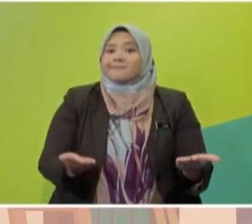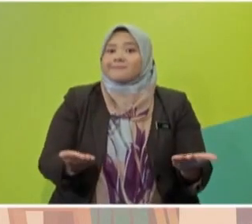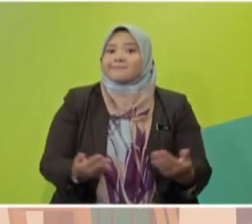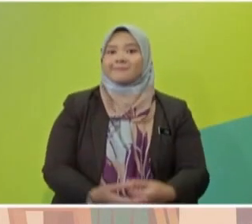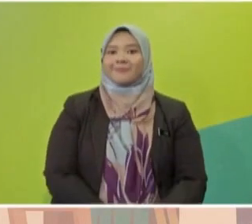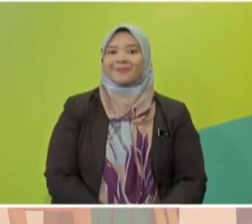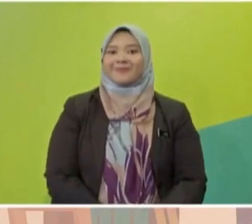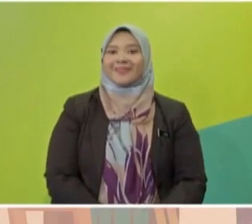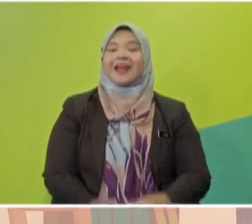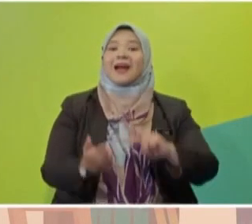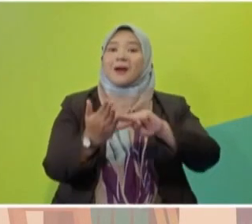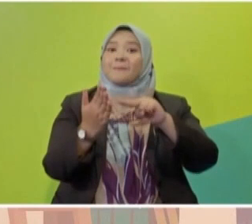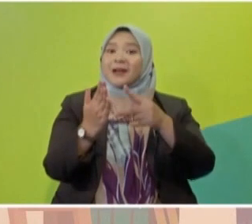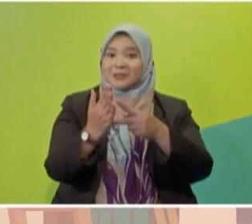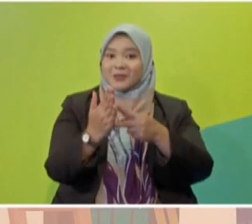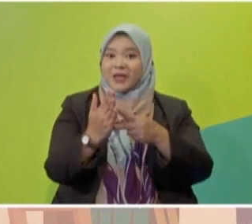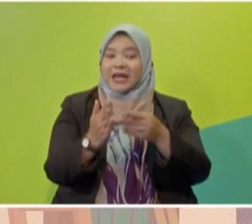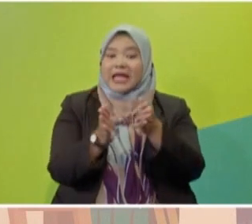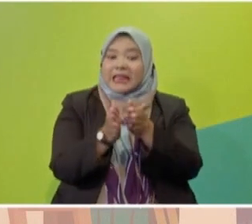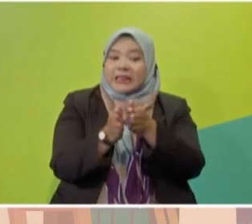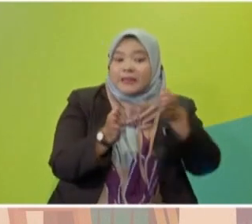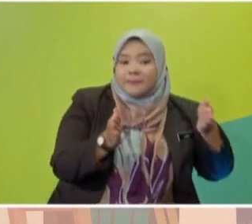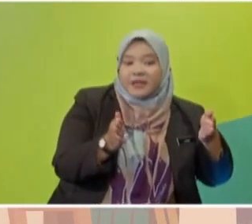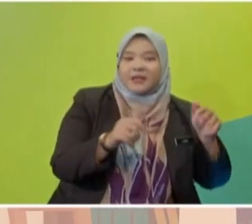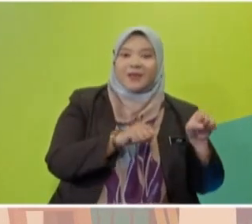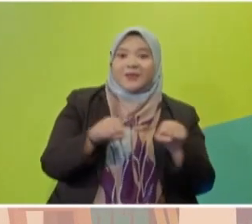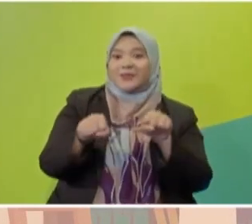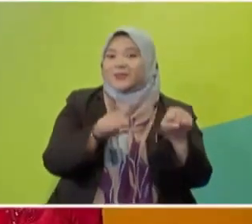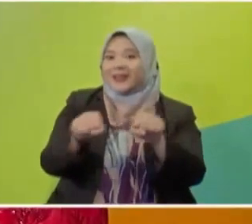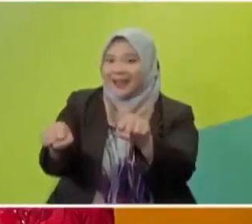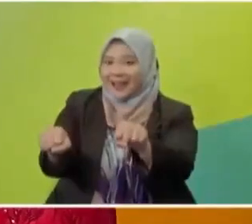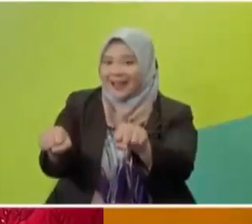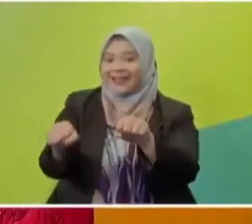pinggir sungai. Ha. Ya, yeah. Maksud tebing sungai ialah